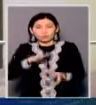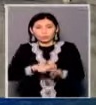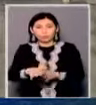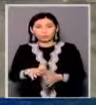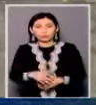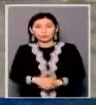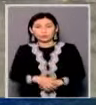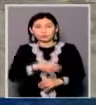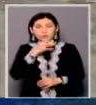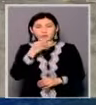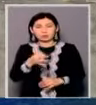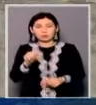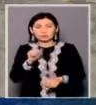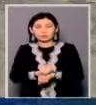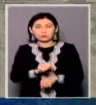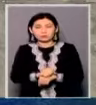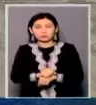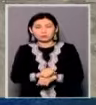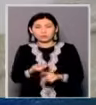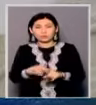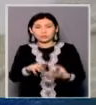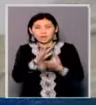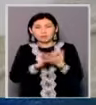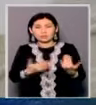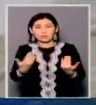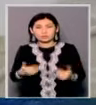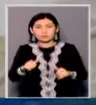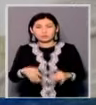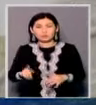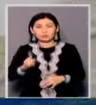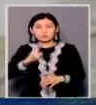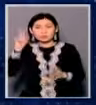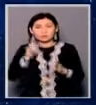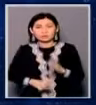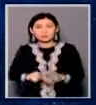болады. Жауаптылар аялдама тұрақтары бойынша арыз да биыл шешіледі деп